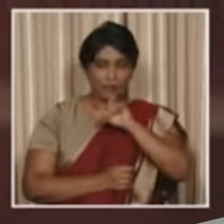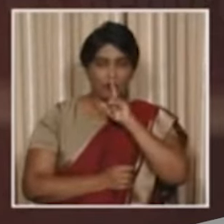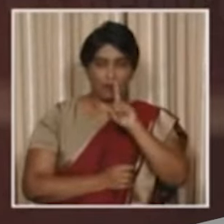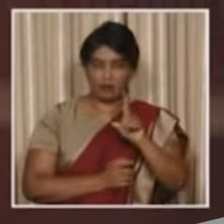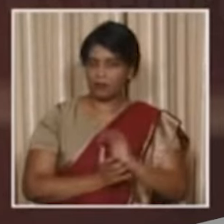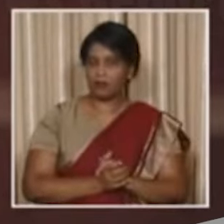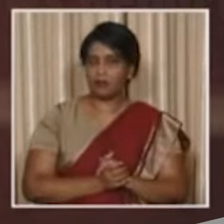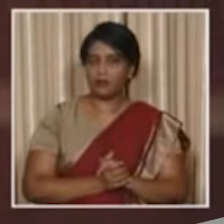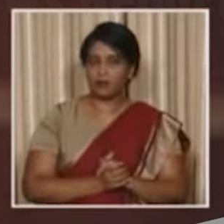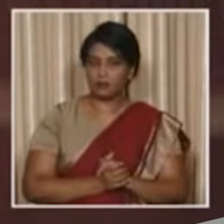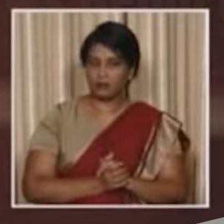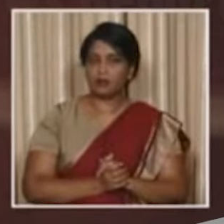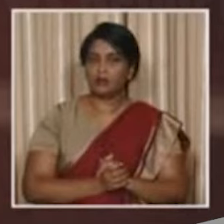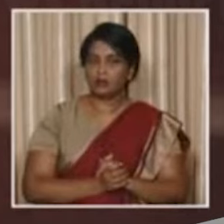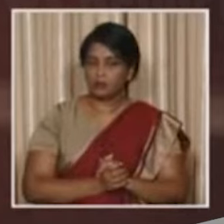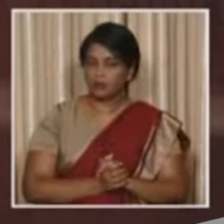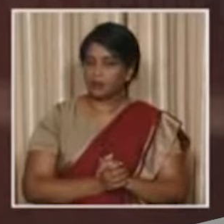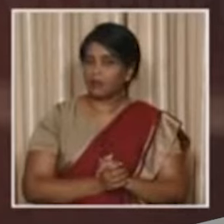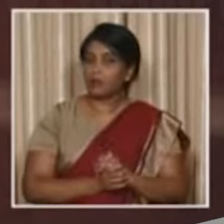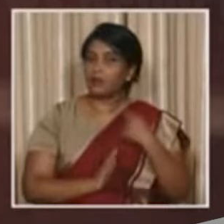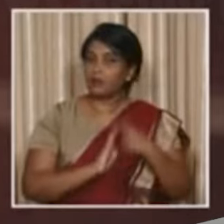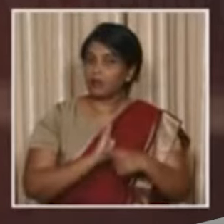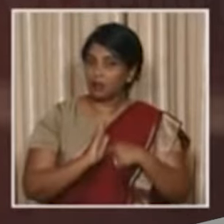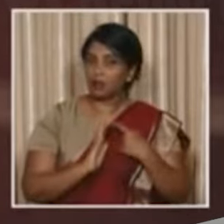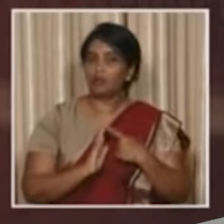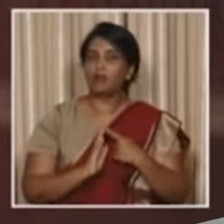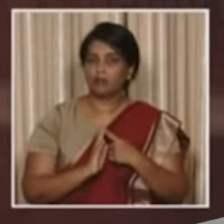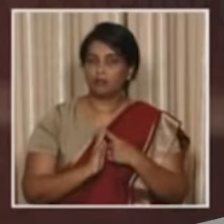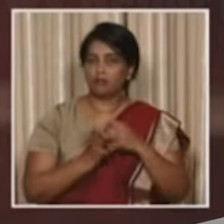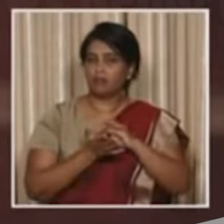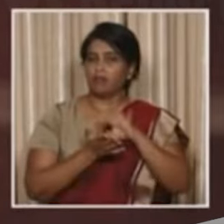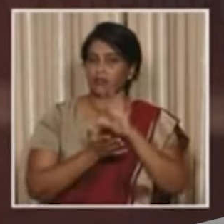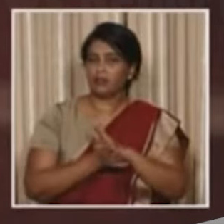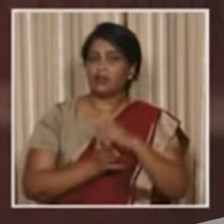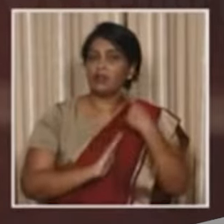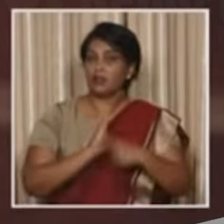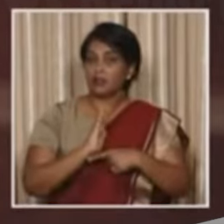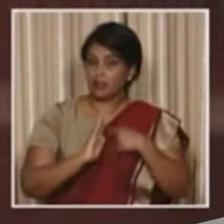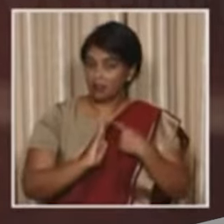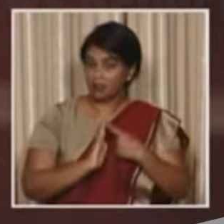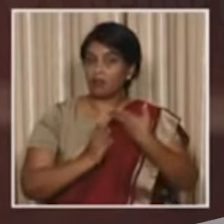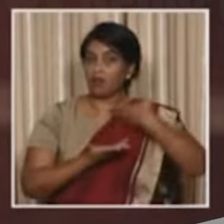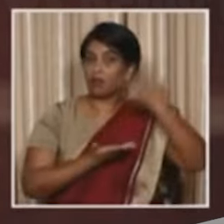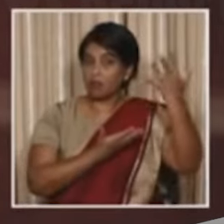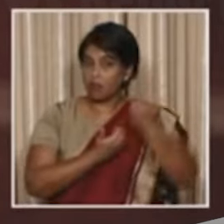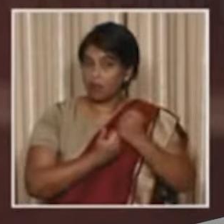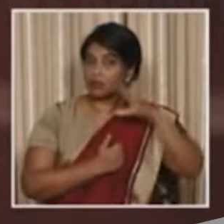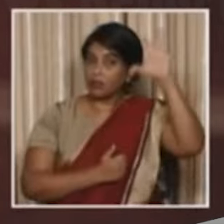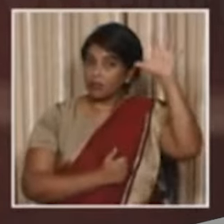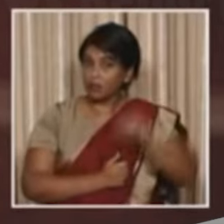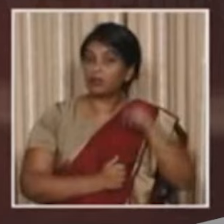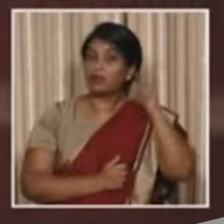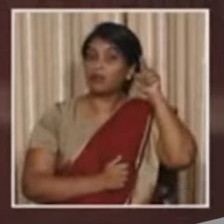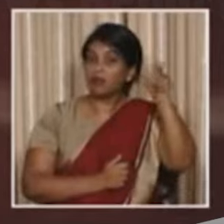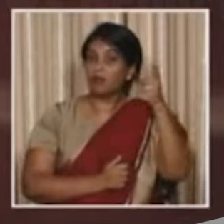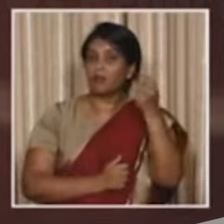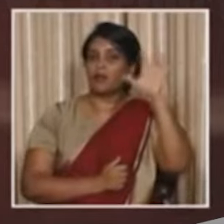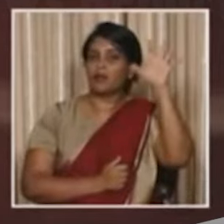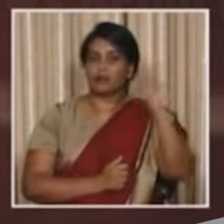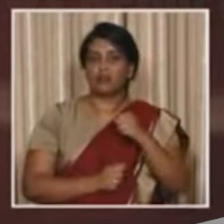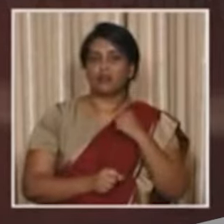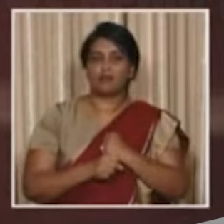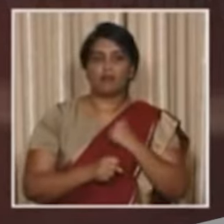නෑ. ලංකාවේ නිර්යාත කරාට පස්සේ ලංකාවට ලැබෙන්න ඕන ගේන්න ඕන ඒ උදවියගේ සල්ලි එක